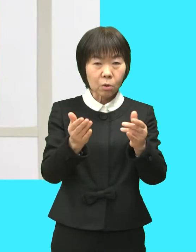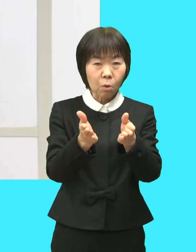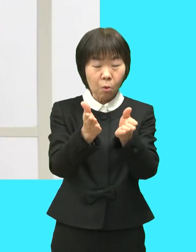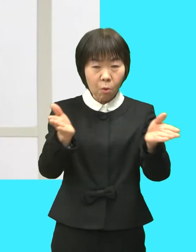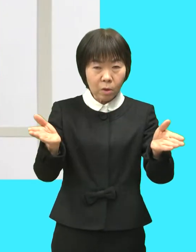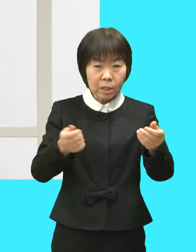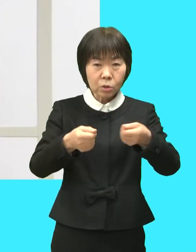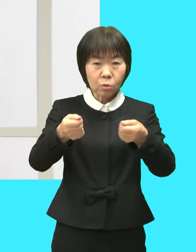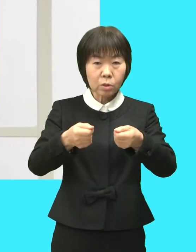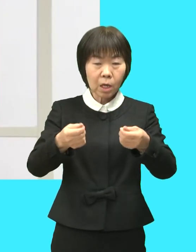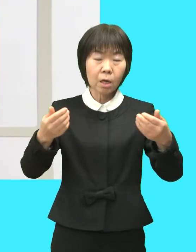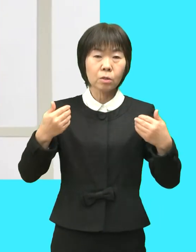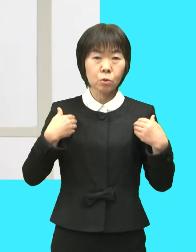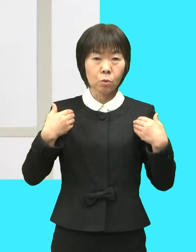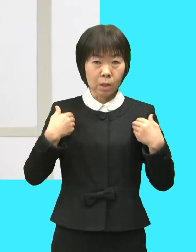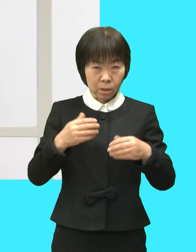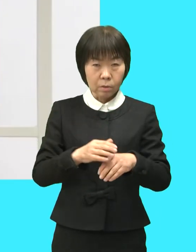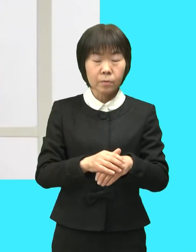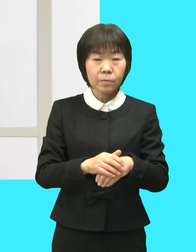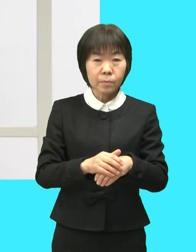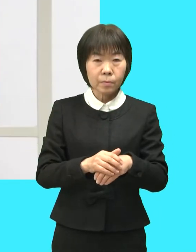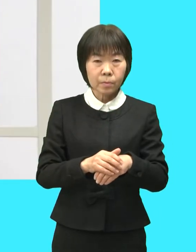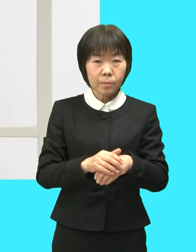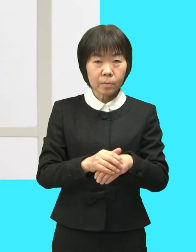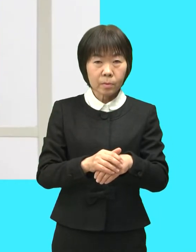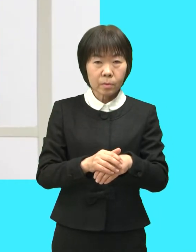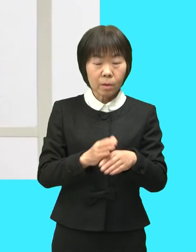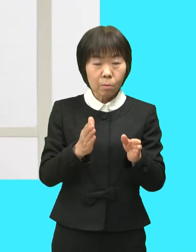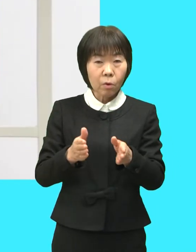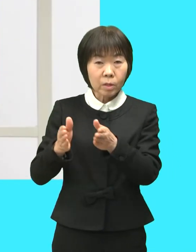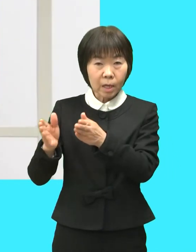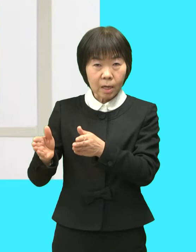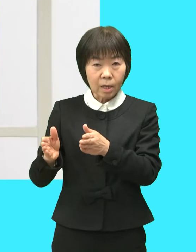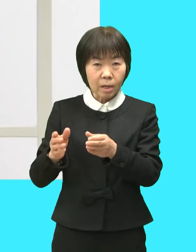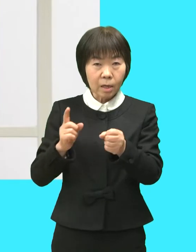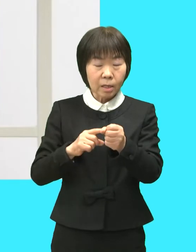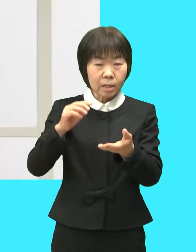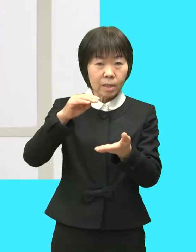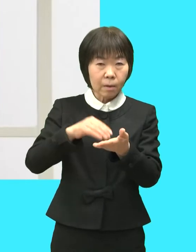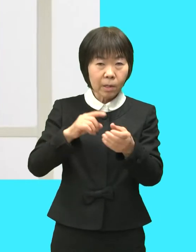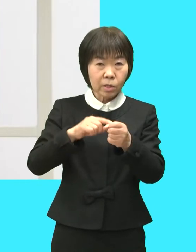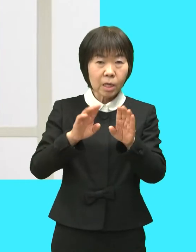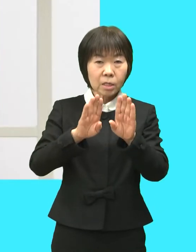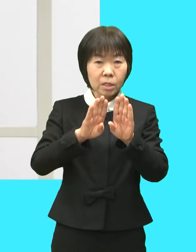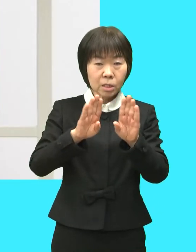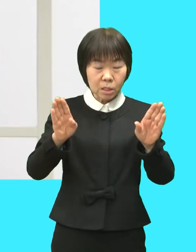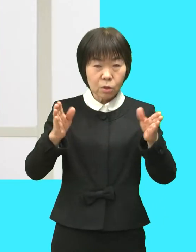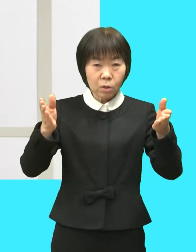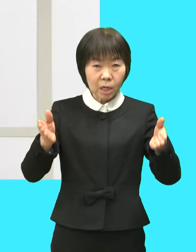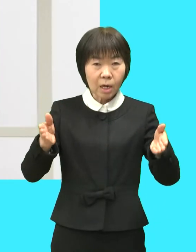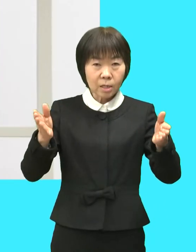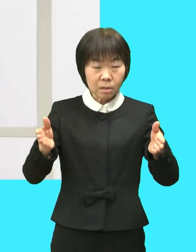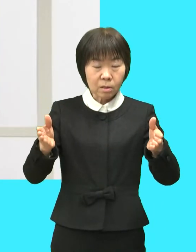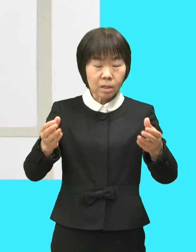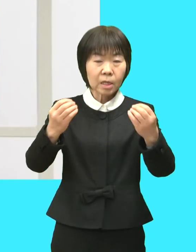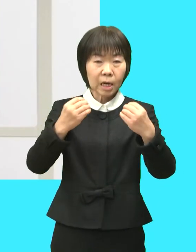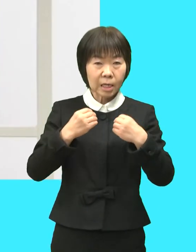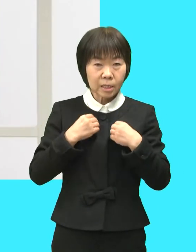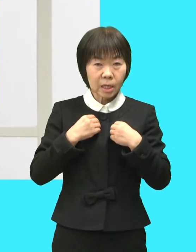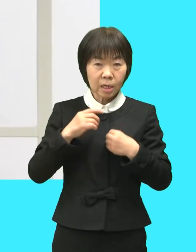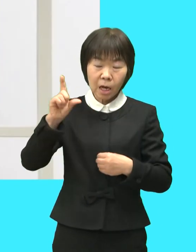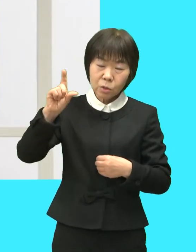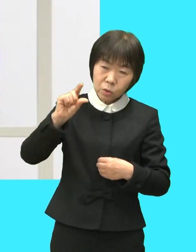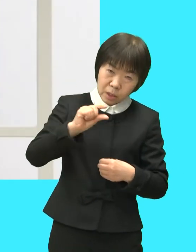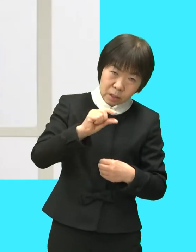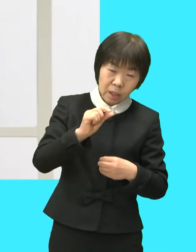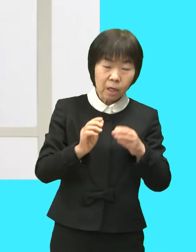的に行っていかなければなりません。ただ一方で年末年始がある程度感染が落ち着いてきた